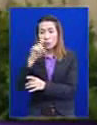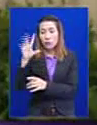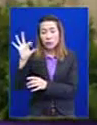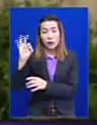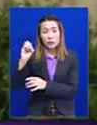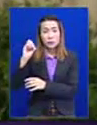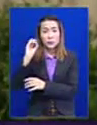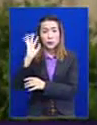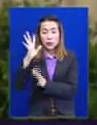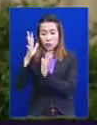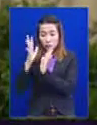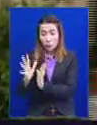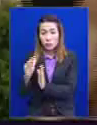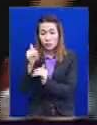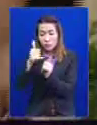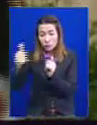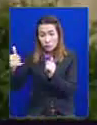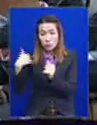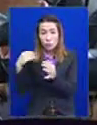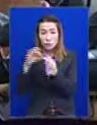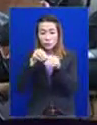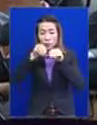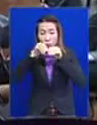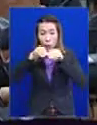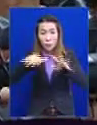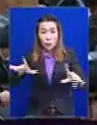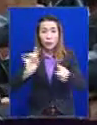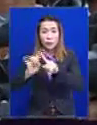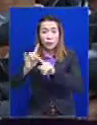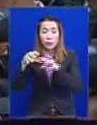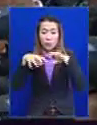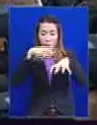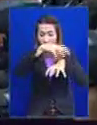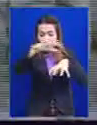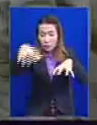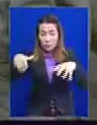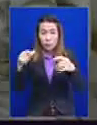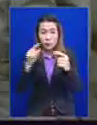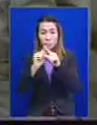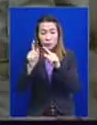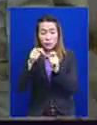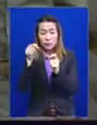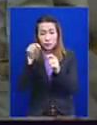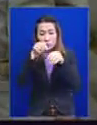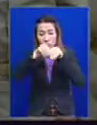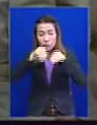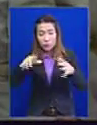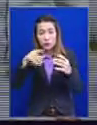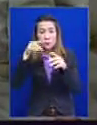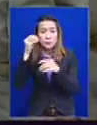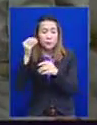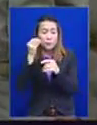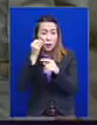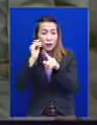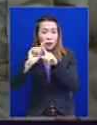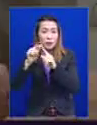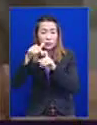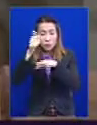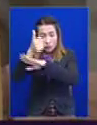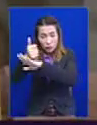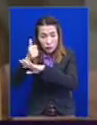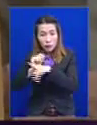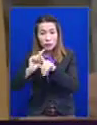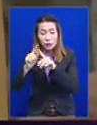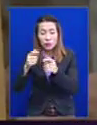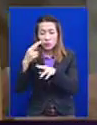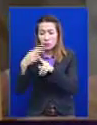194คนขณะเดียวกันนะคะเครือข่ายองค์กรปกครองส่วนท้องถิ่นเครือข่ายกำนันผู้ใหญ่บ้านยื่นข้อเสนอผ่านน